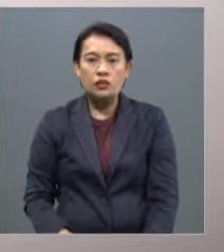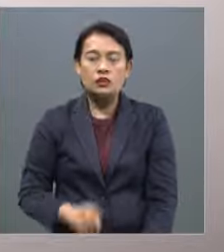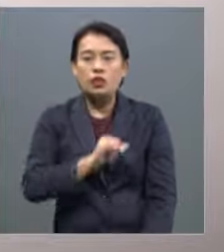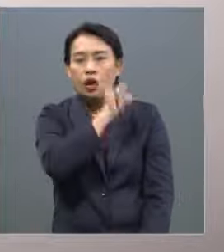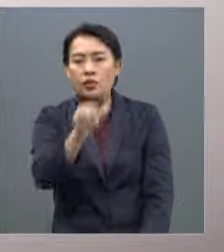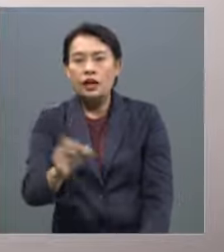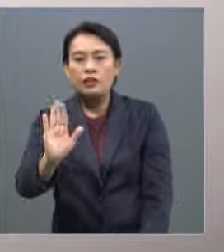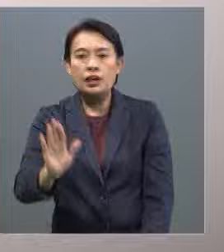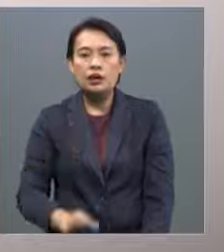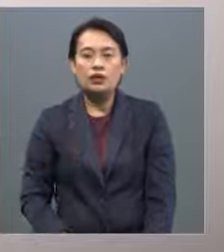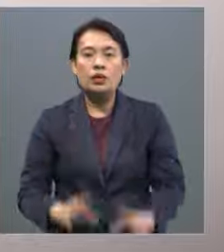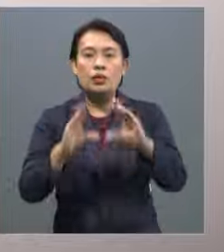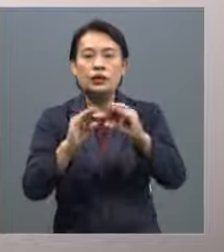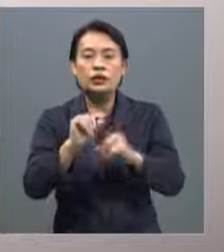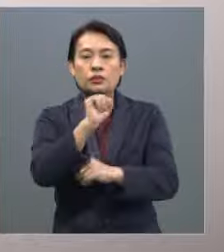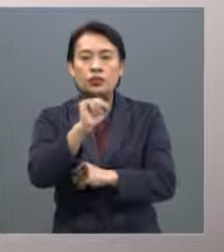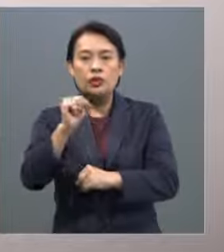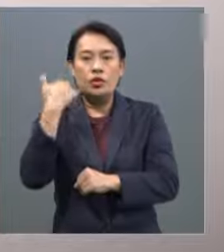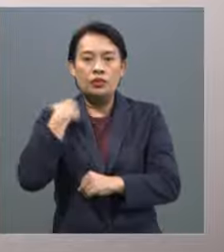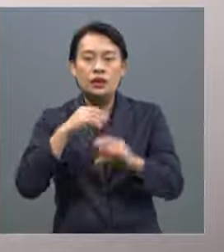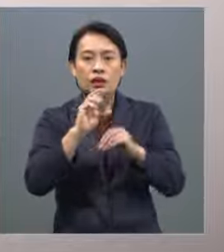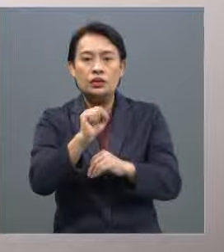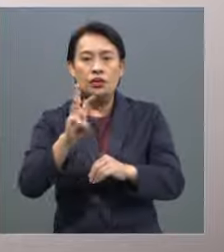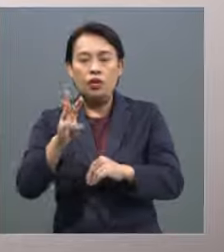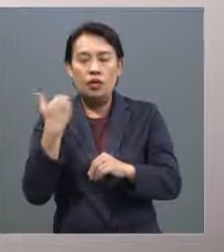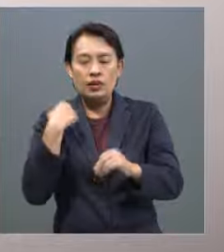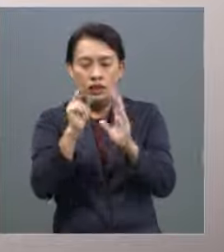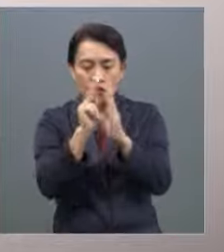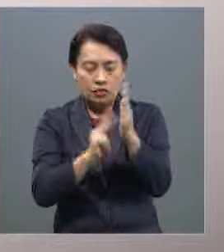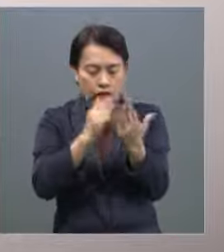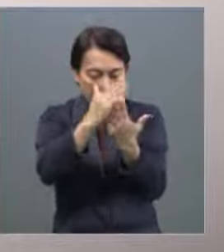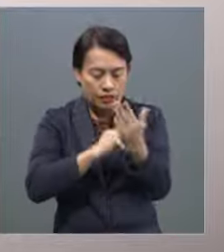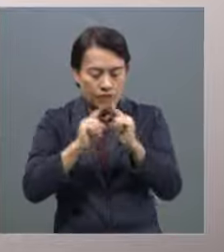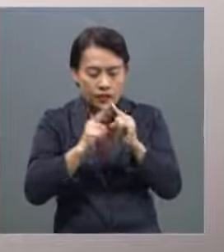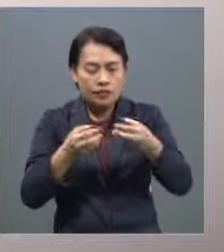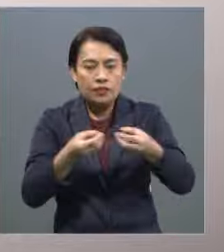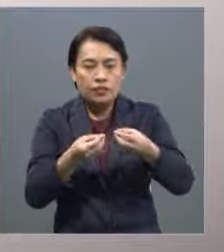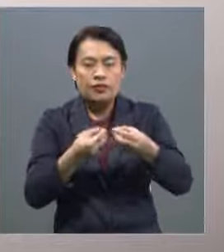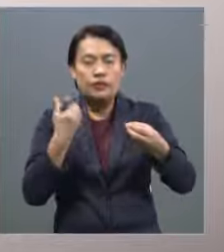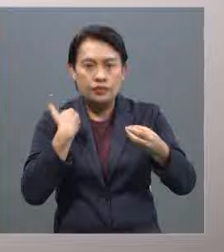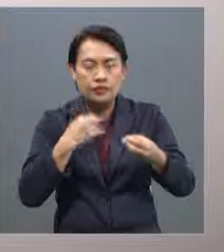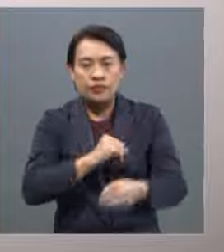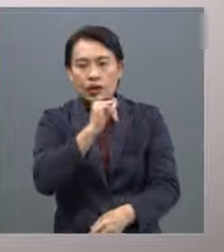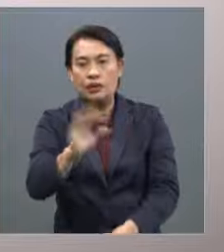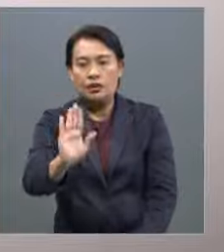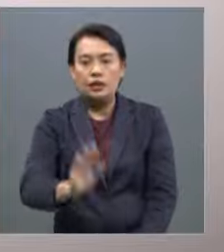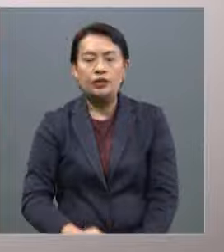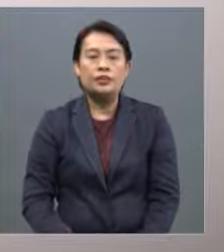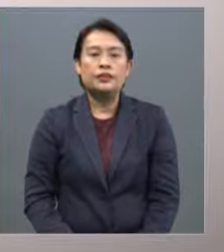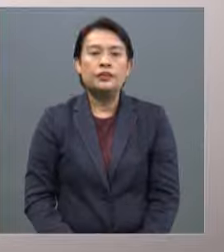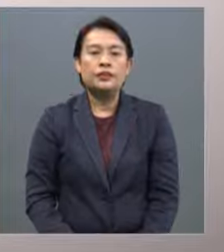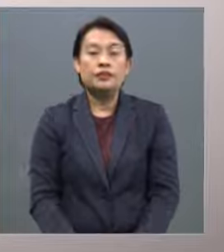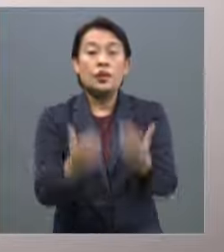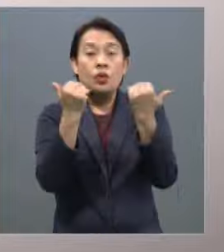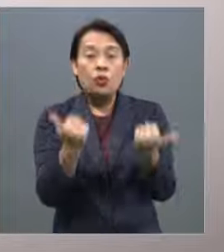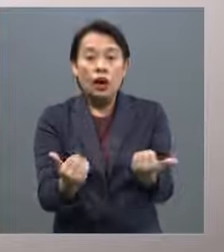ไปเพราะว่ามีประชุมสภามันมีกฎหมายที่จะต้องเข้ามาร่วมพูดคุยร่วมโหวตกันนะคะไม่อยากให้ไปวันนี้เนี่ยสิ่ง